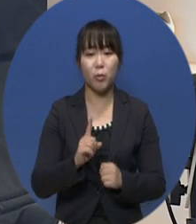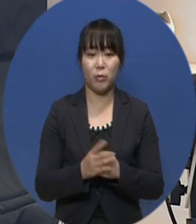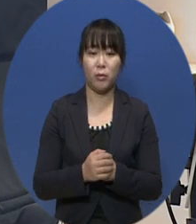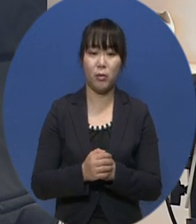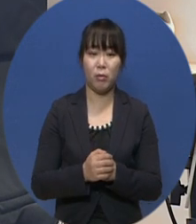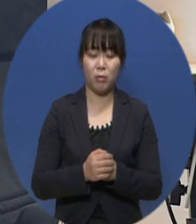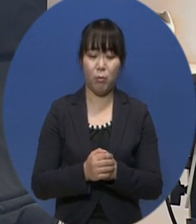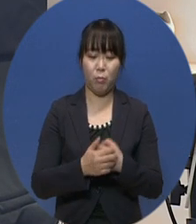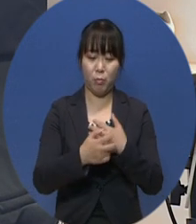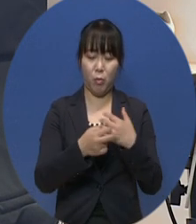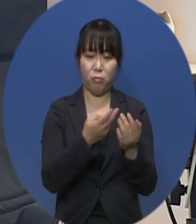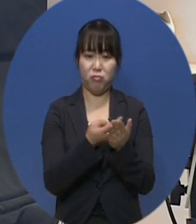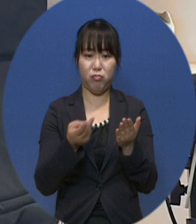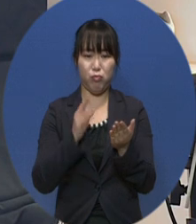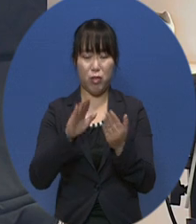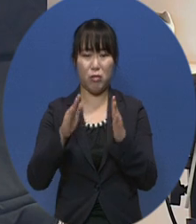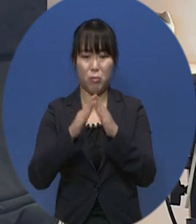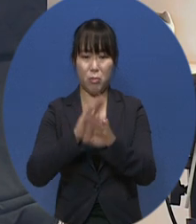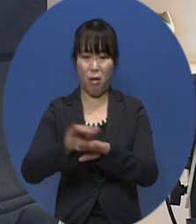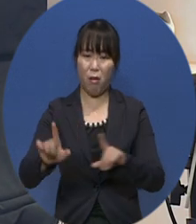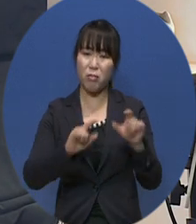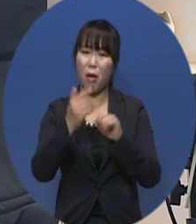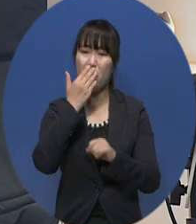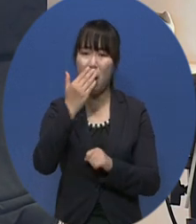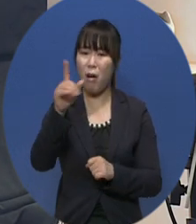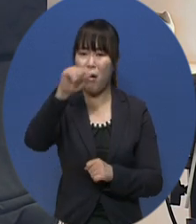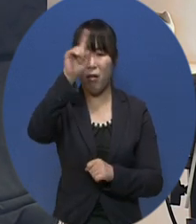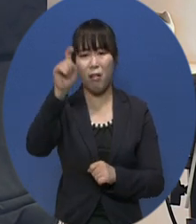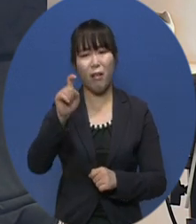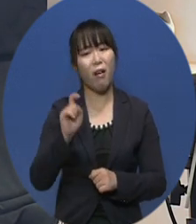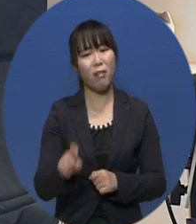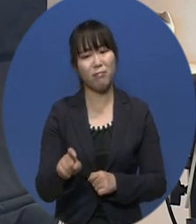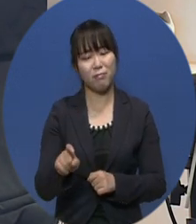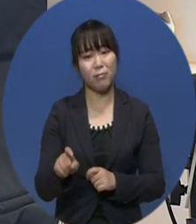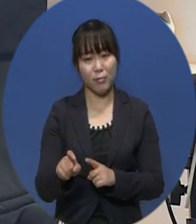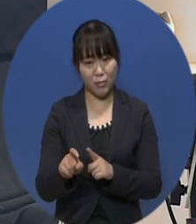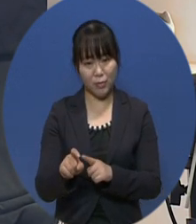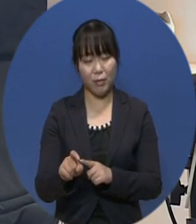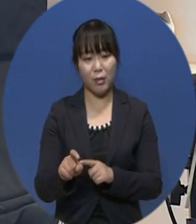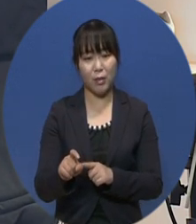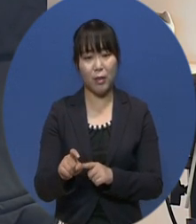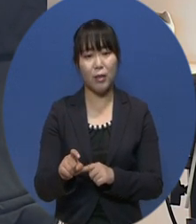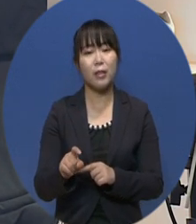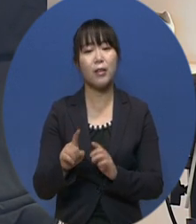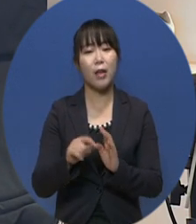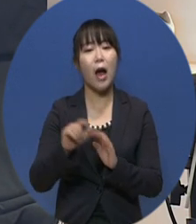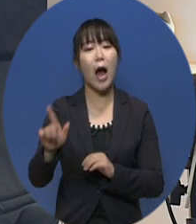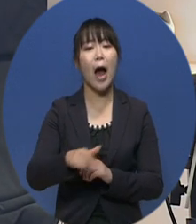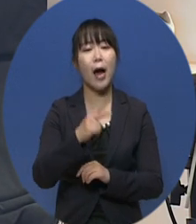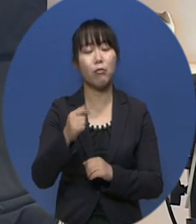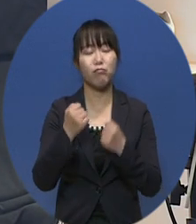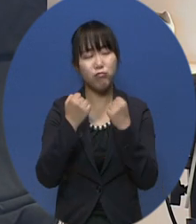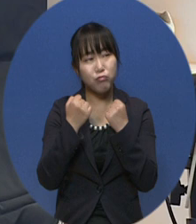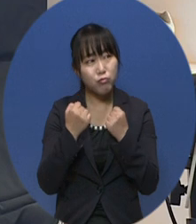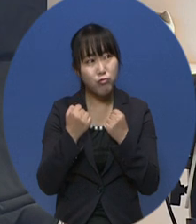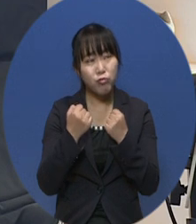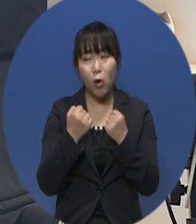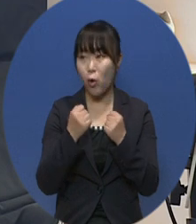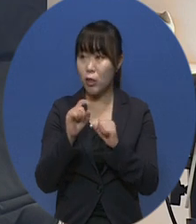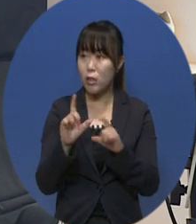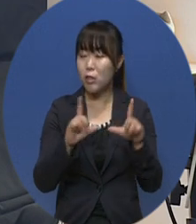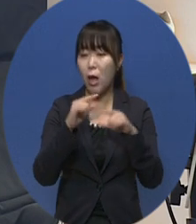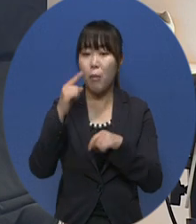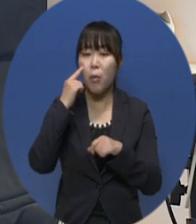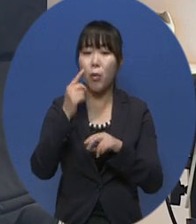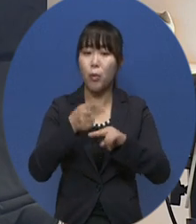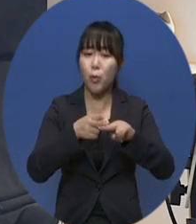네. 퇴근해서 집에 가서 잘 지낼 수 있을까요를 걱정합니다. 그러면 그럴 때 거기에 네. 하루 묵는 거죠. 하루 묵으면서 거기서 네.